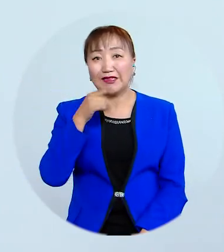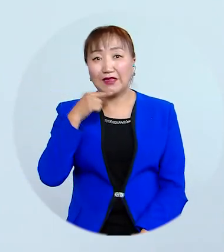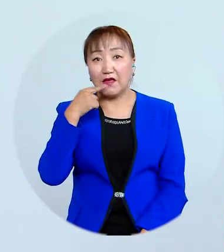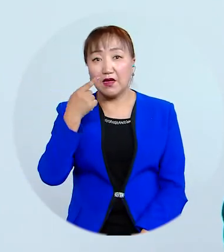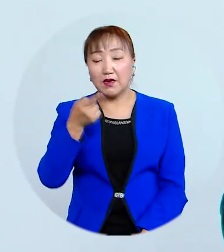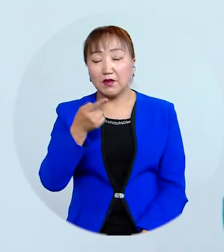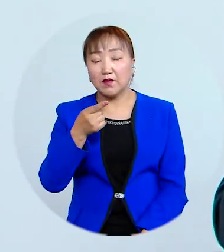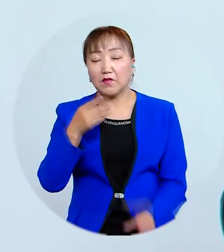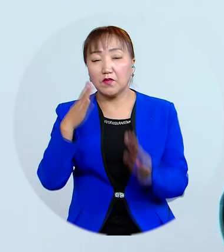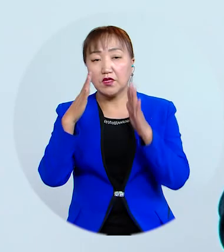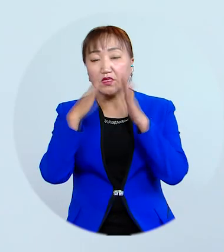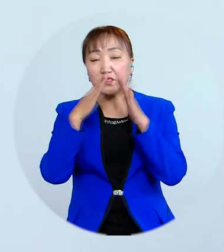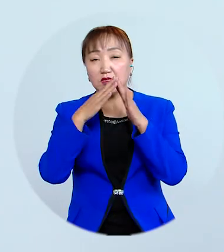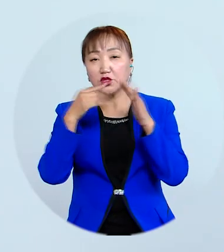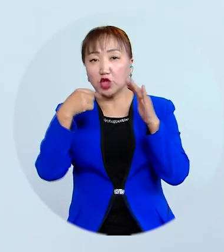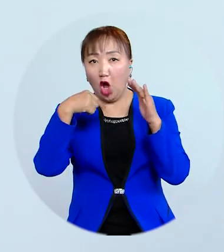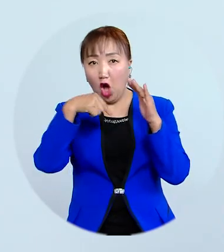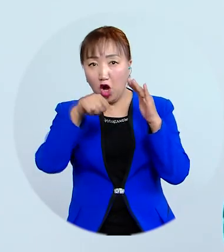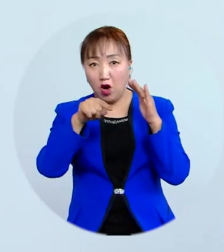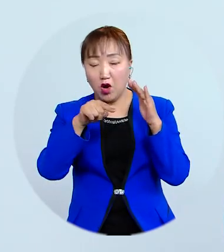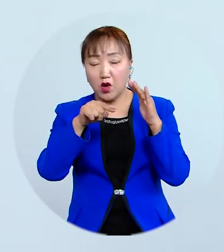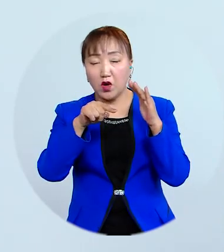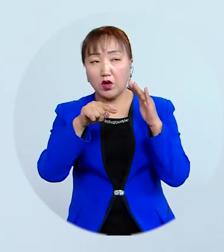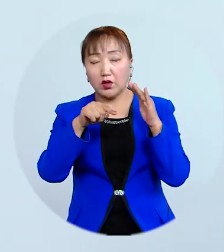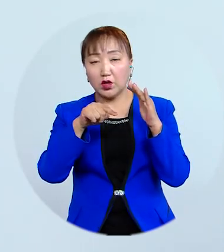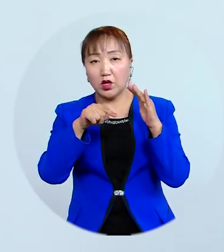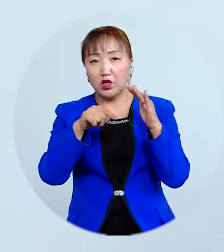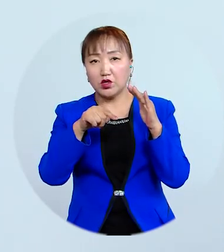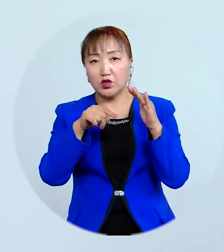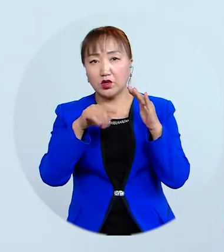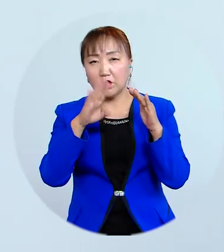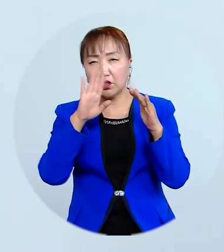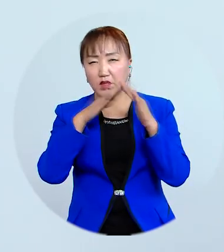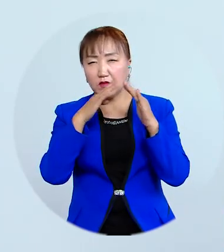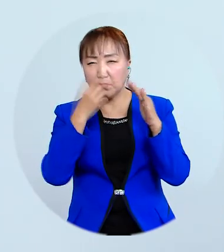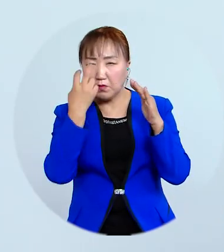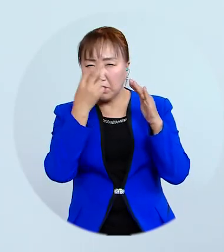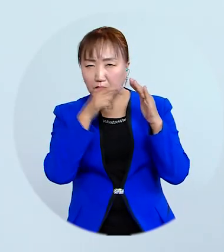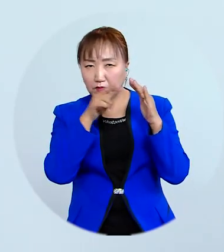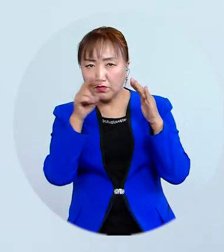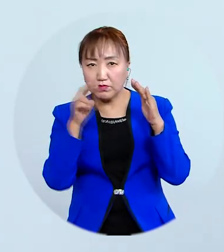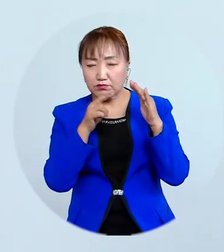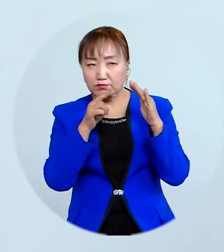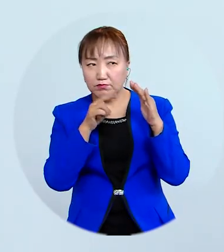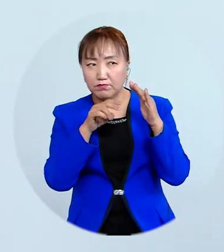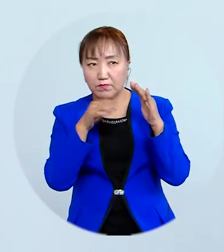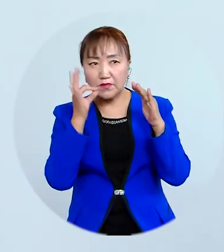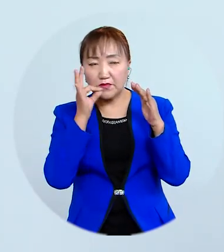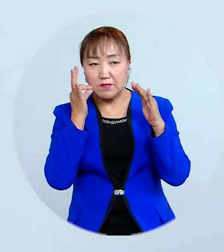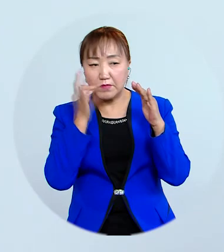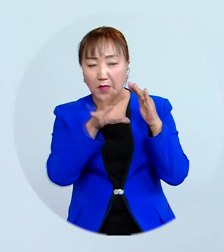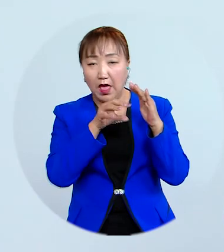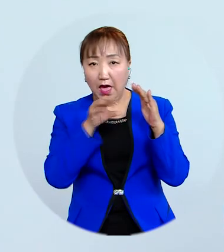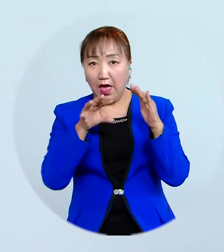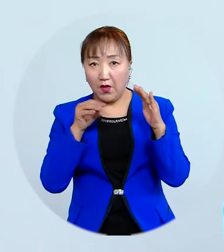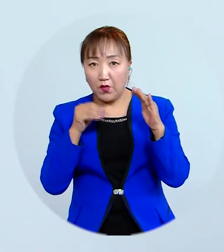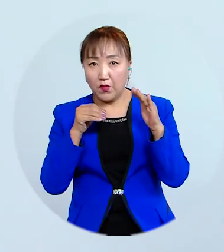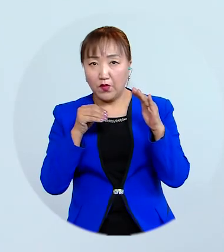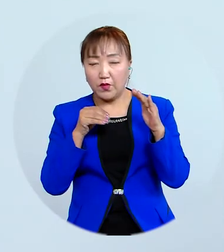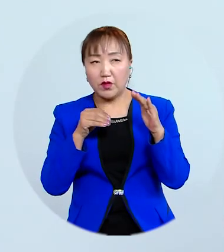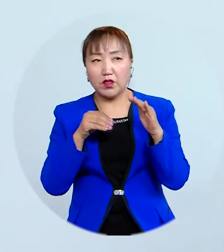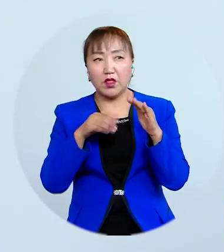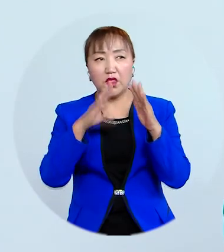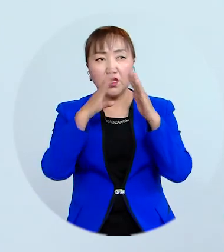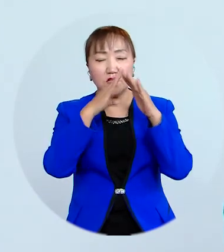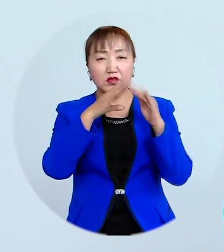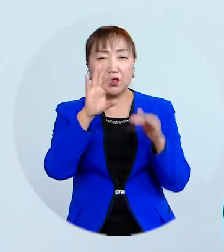цэвэрлэх хүмүүс одоо явж ин ч гэдэг юм уу тийм янз бүрийн хэлбэрээр гэртэн нэвтэрч одоо юмыг залж авах эсвэл одоо гэрийнхэн